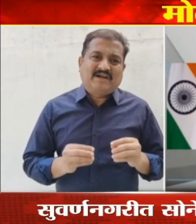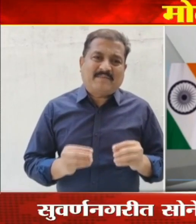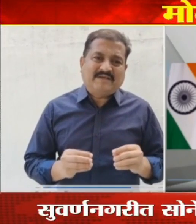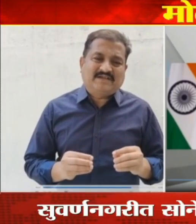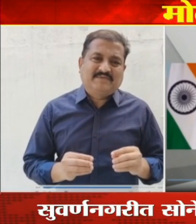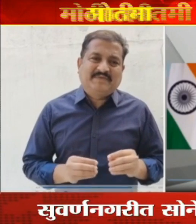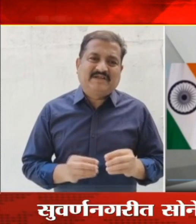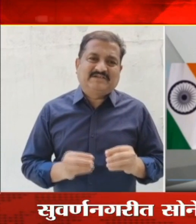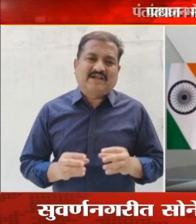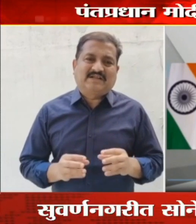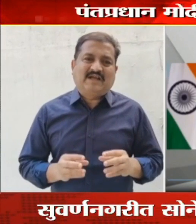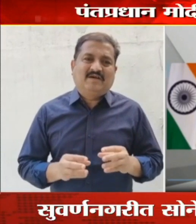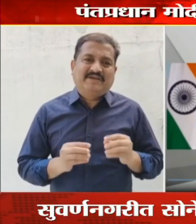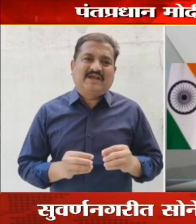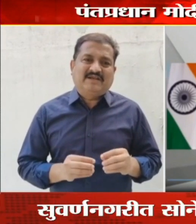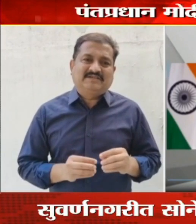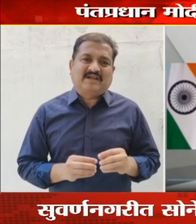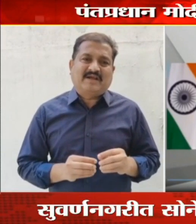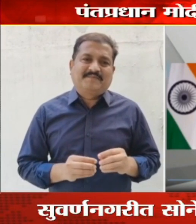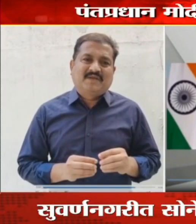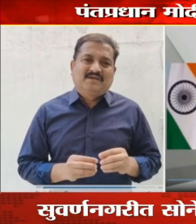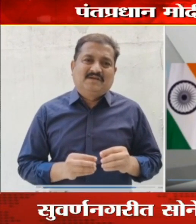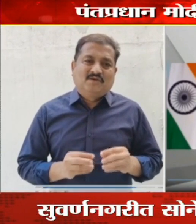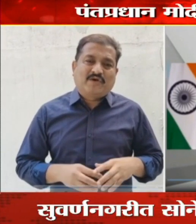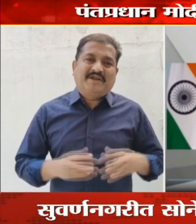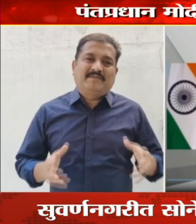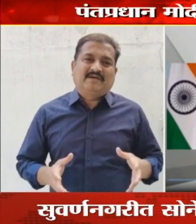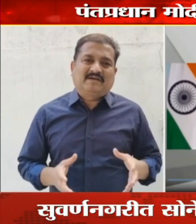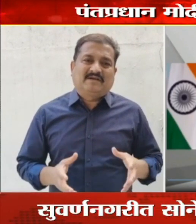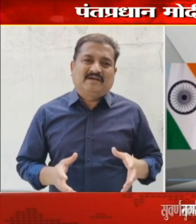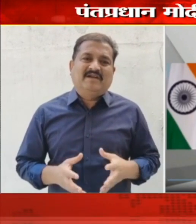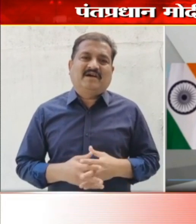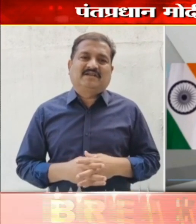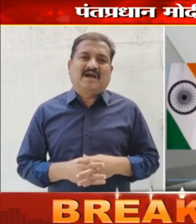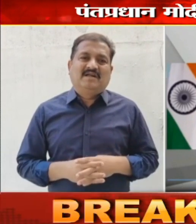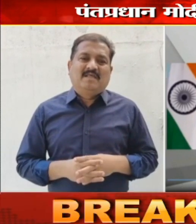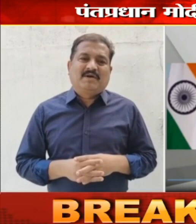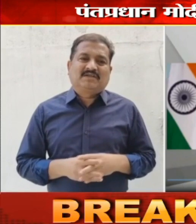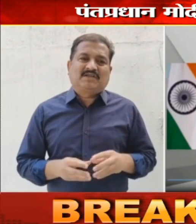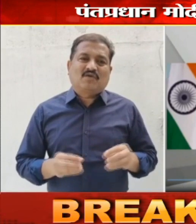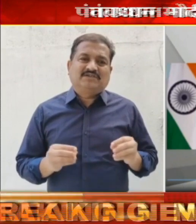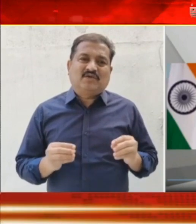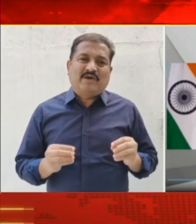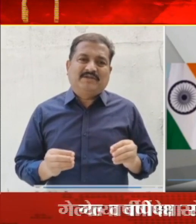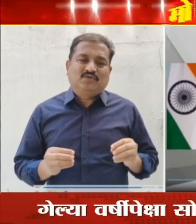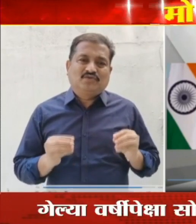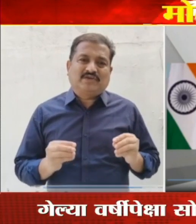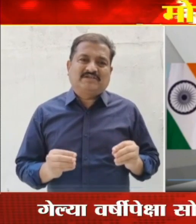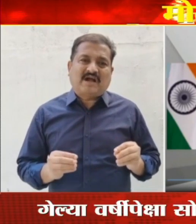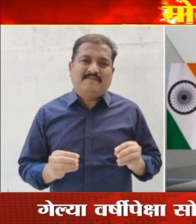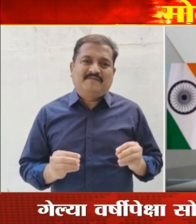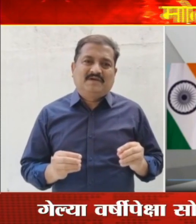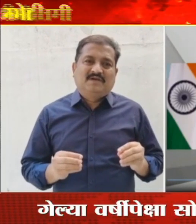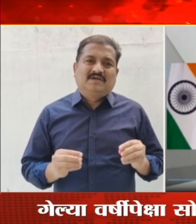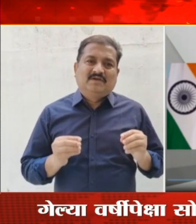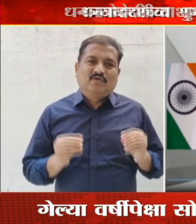सेक्टर एंटरप्राइजेस बीपीसीएल सारख्या, त्या न विकता एलआयसी सारख्या नोकऱ्या निर्माण करणं, हे न करता फक्त तरुणांच्या डोळ्यामध्ये धूळ जोडण्याचं